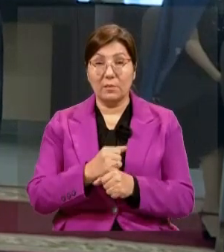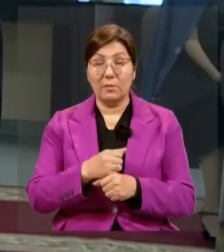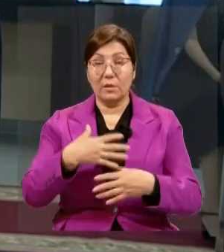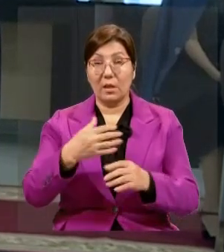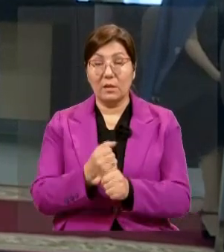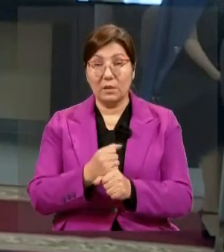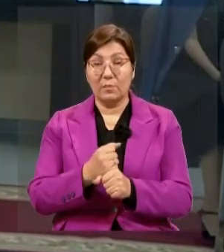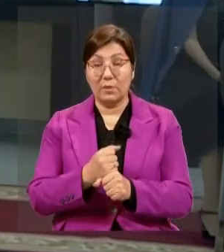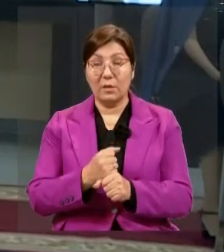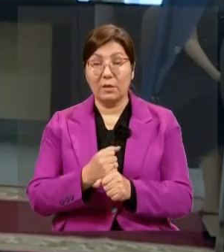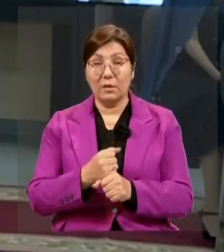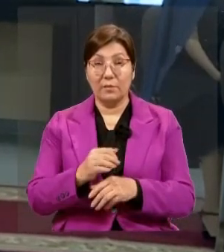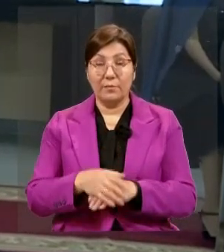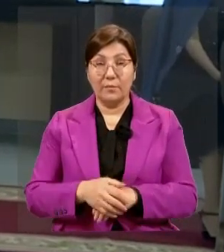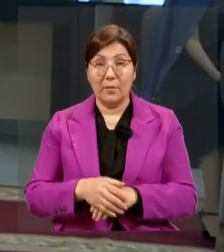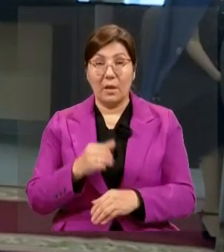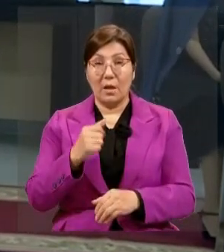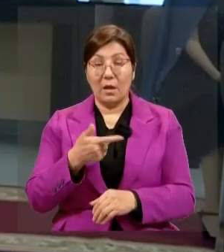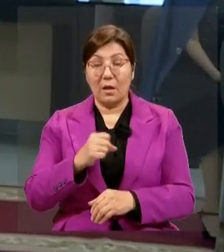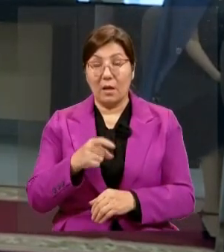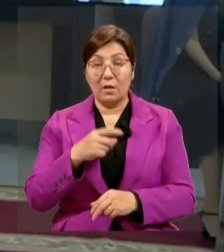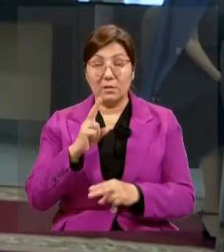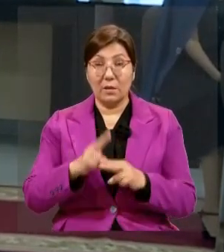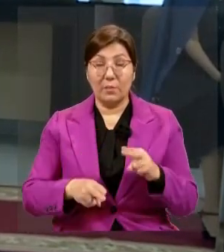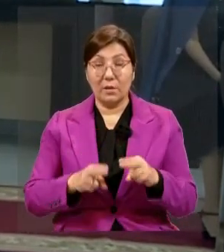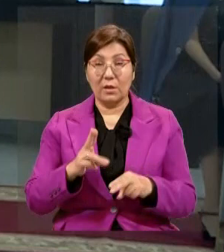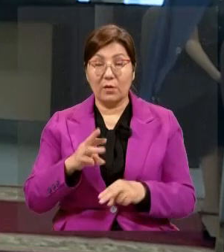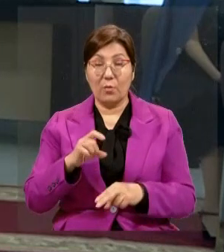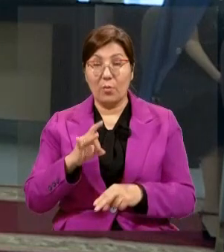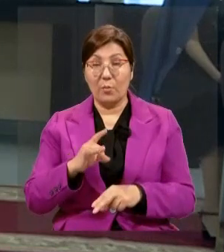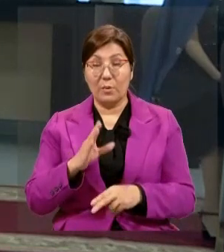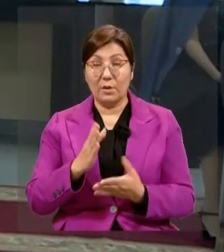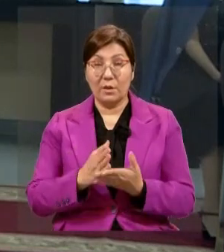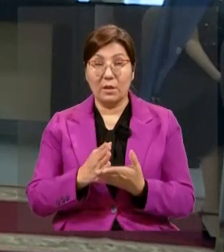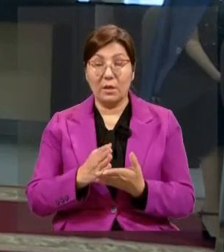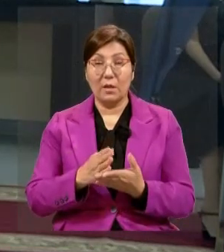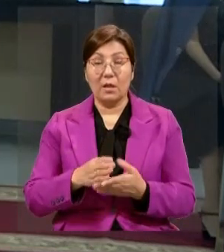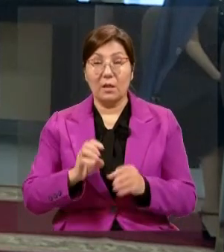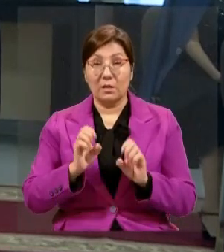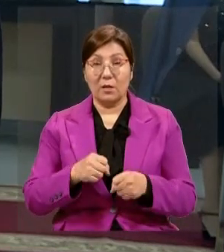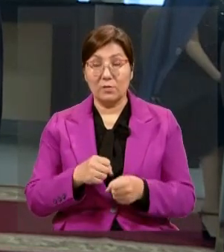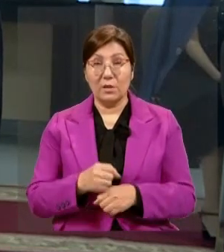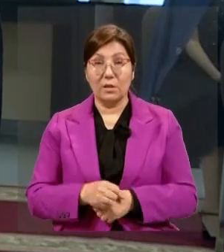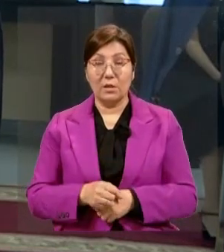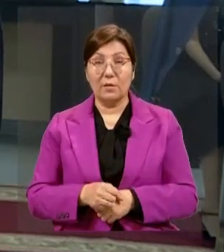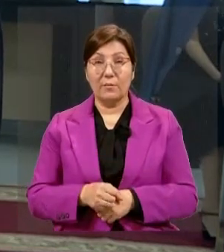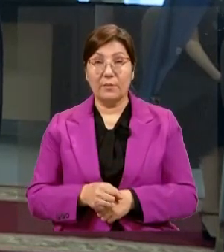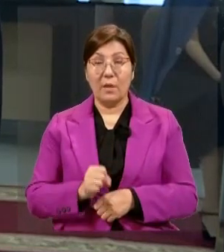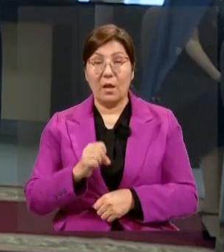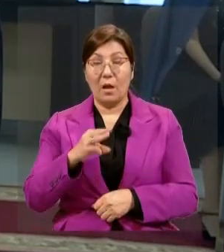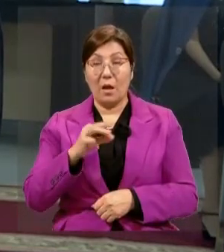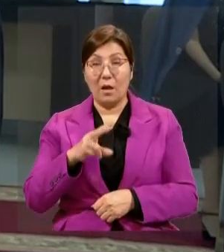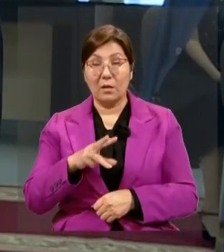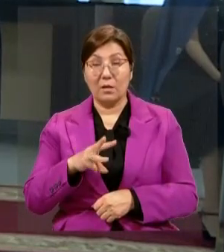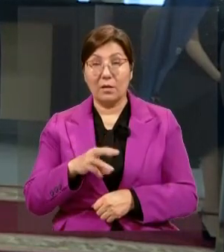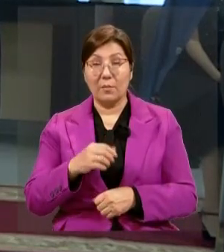азайып келе жатыр, таусылады. Газ да таусылады, көмір де таусылады деген сияқты. Ал атом бұл өте үнемді,